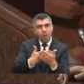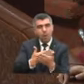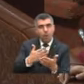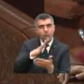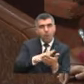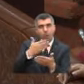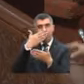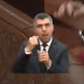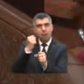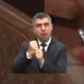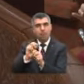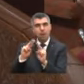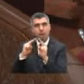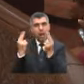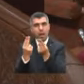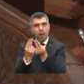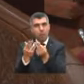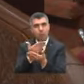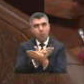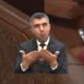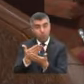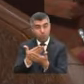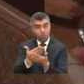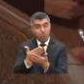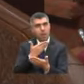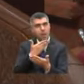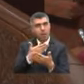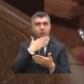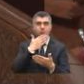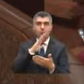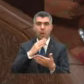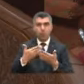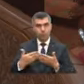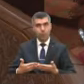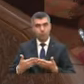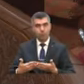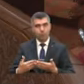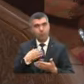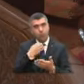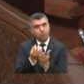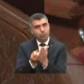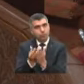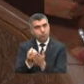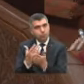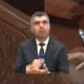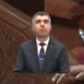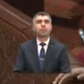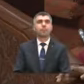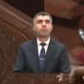المغاربة المقيمين بالخارج. أؤكد لكم أن الحمد لله اليوم أولا